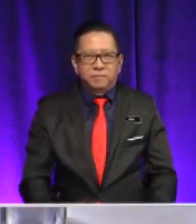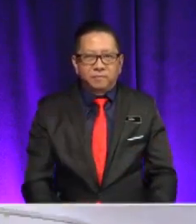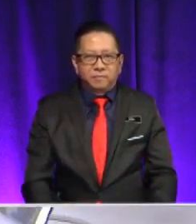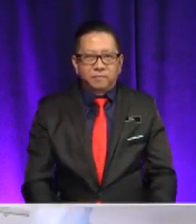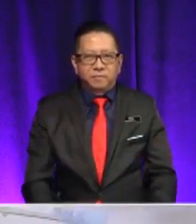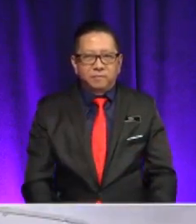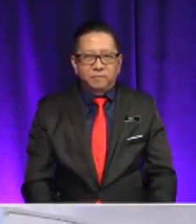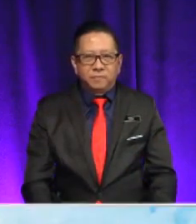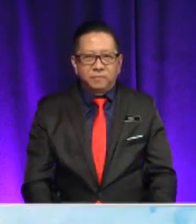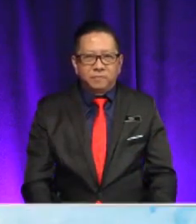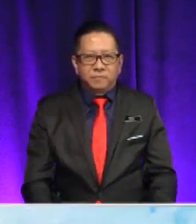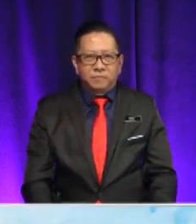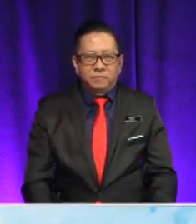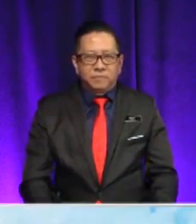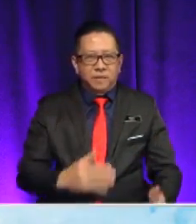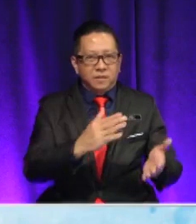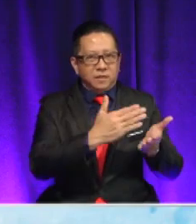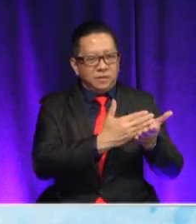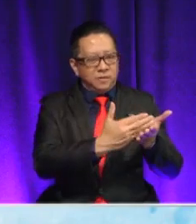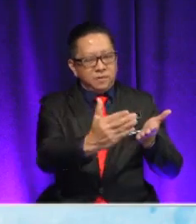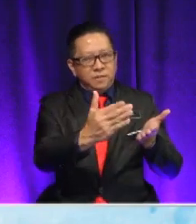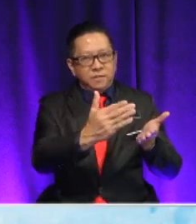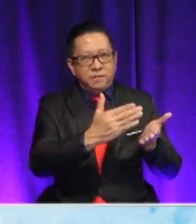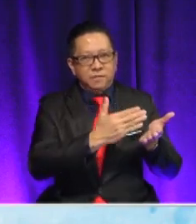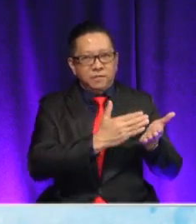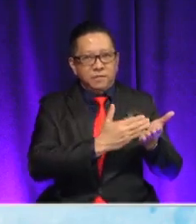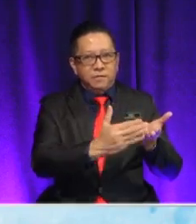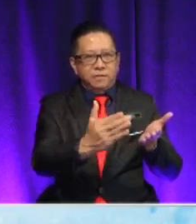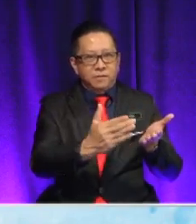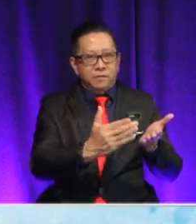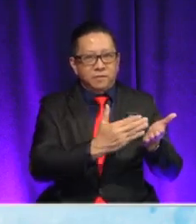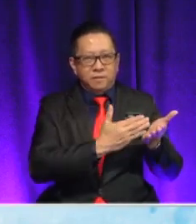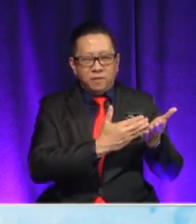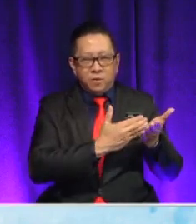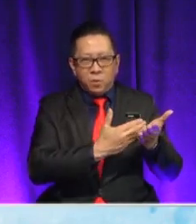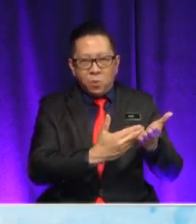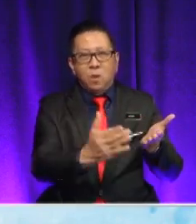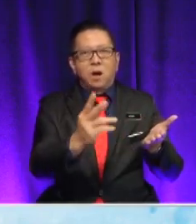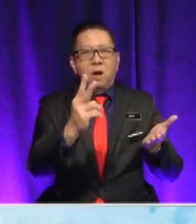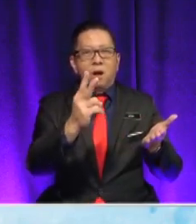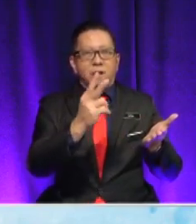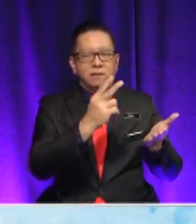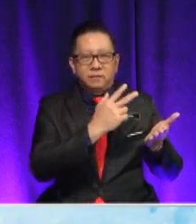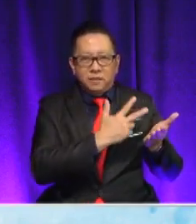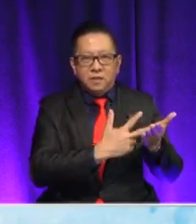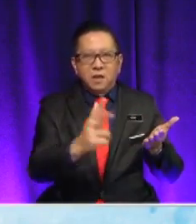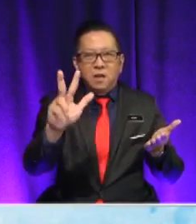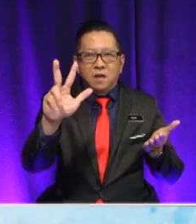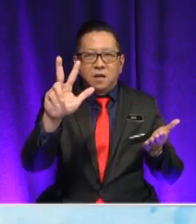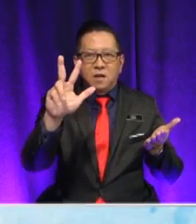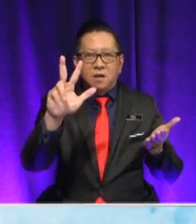kita sapu arah lurus kiri ke kanan oke satu dua tiga